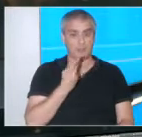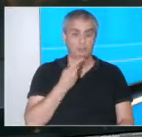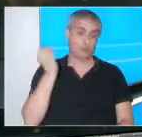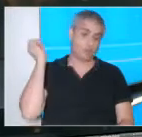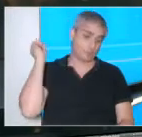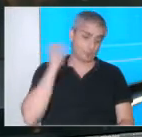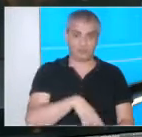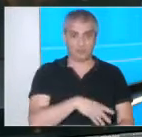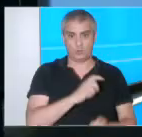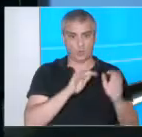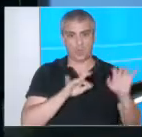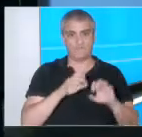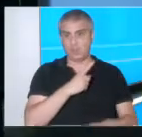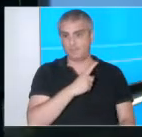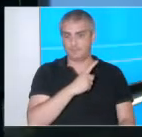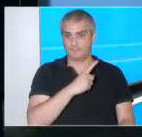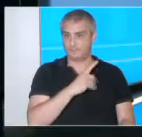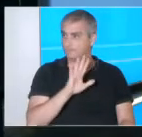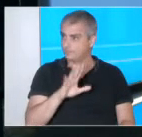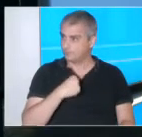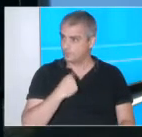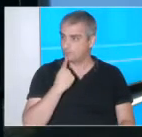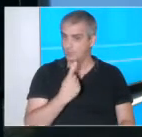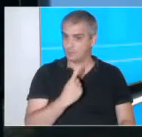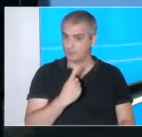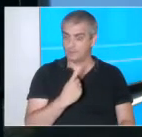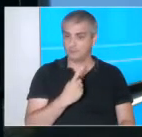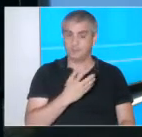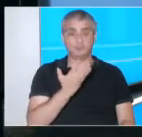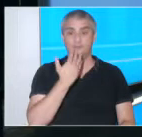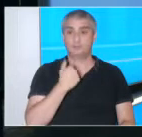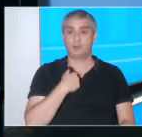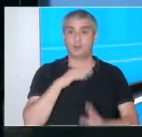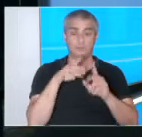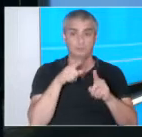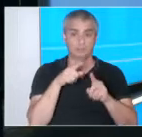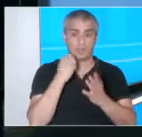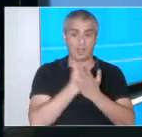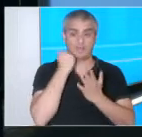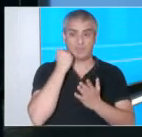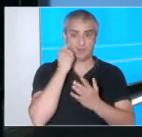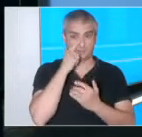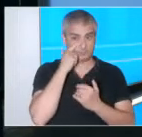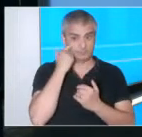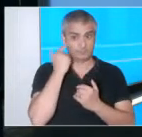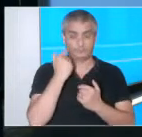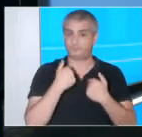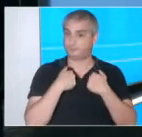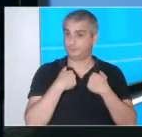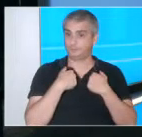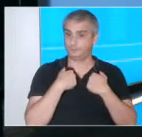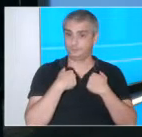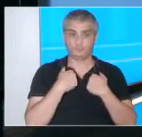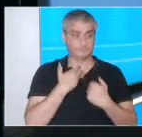הרבה יותר מיטיב לרפורמים? בוא נאמר כך. כאשר סיפרו לנו שבממשלה זה עבר, אני,